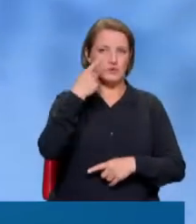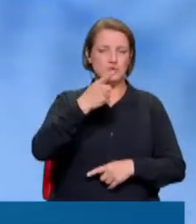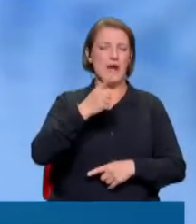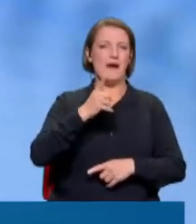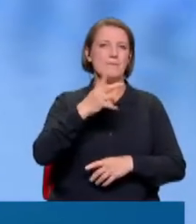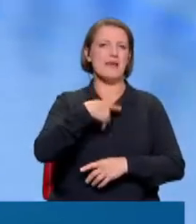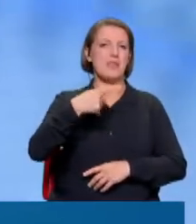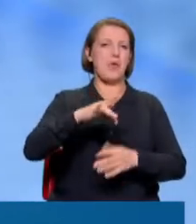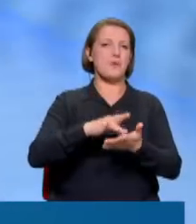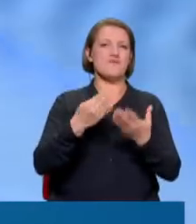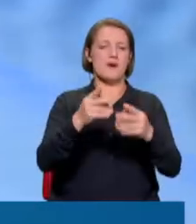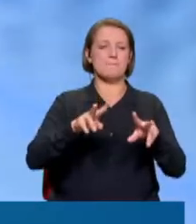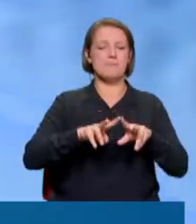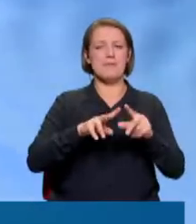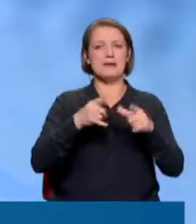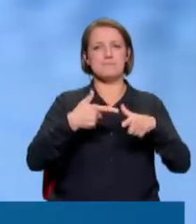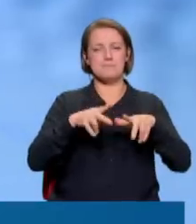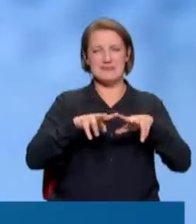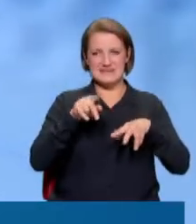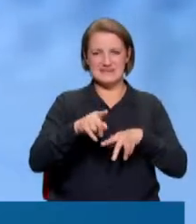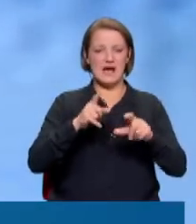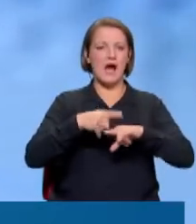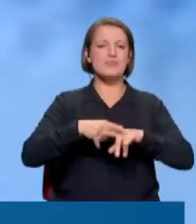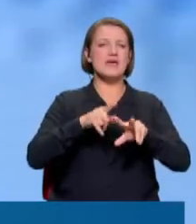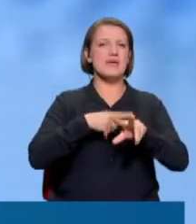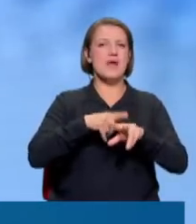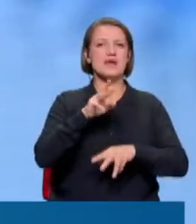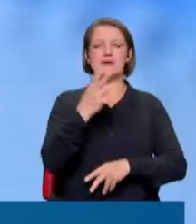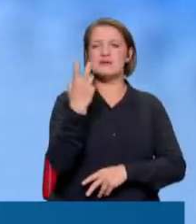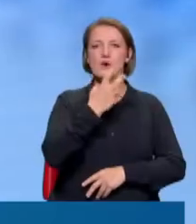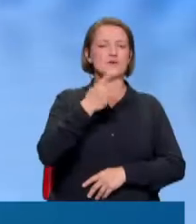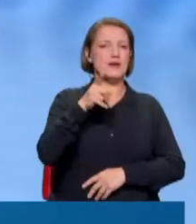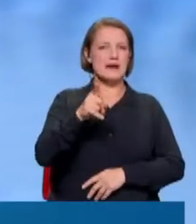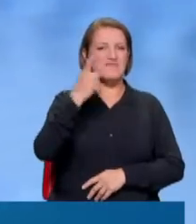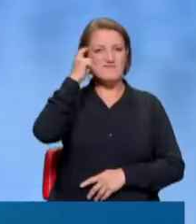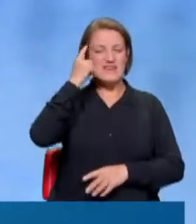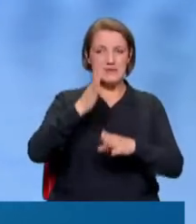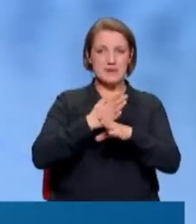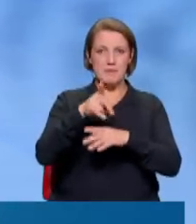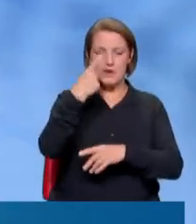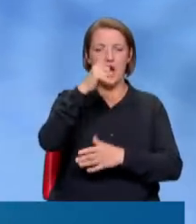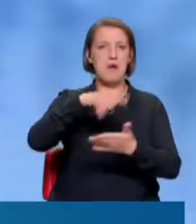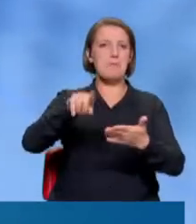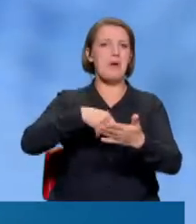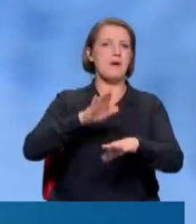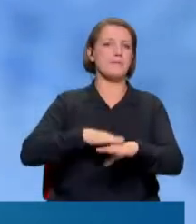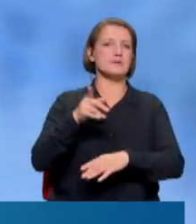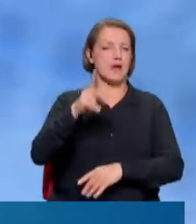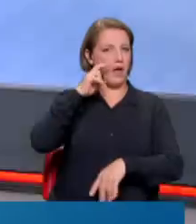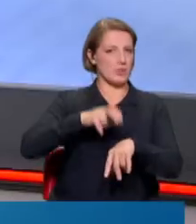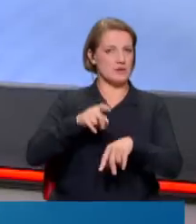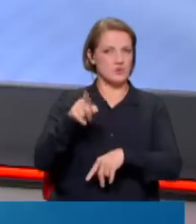cezalandırıldı Mabel Matis Hüseyin Turan Hande Yener gibi sanatçıların konserleri fikirleri nedeniyle iptal edildi diye